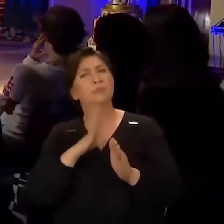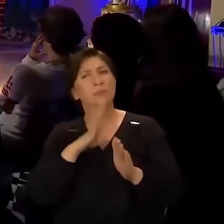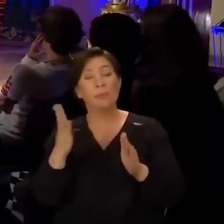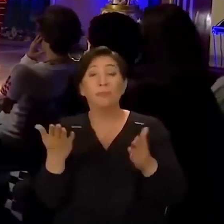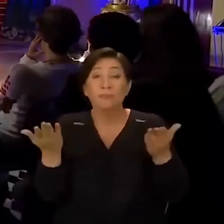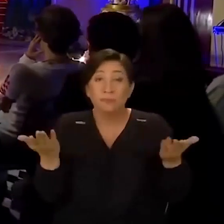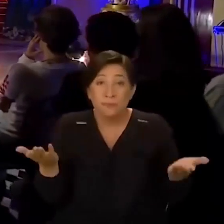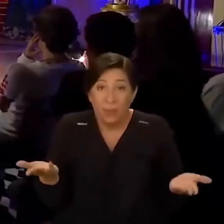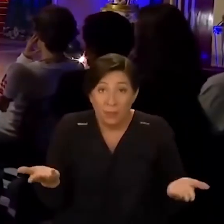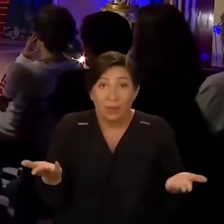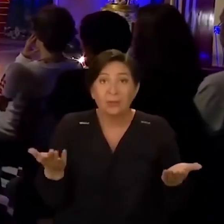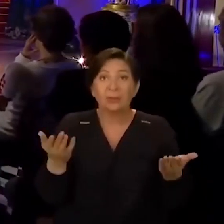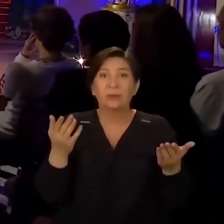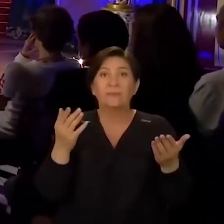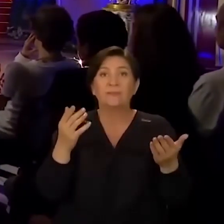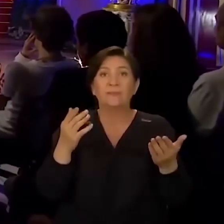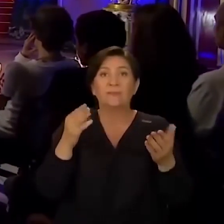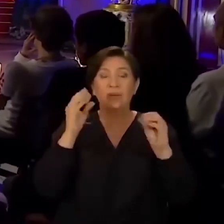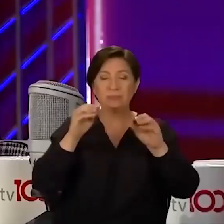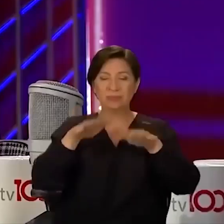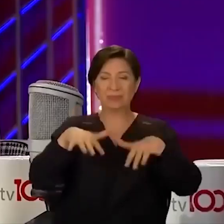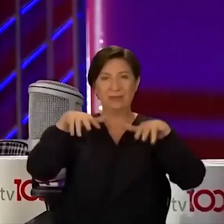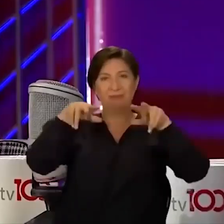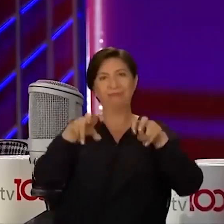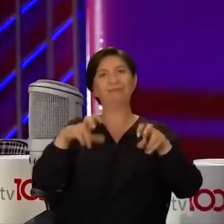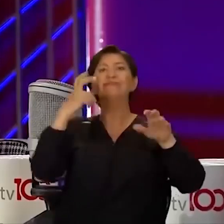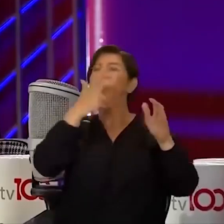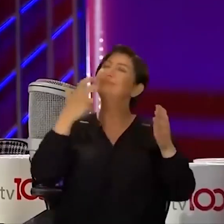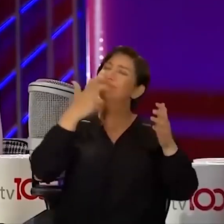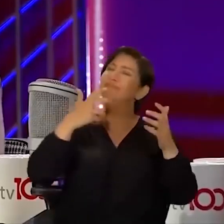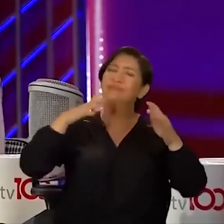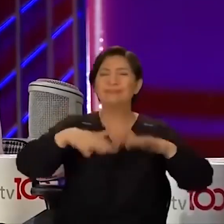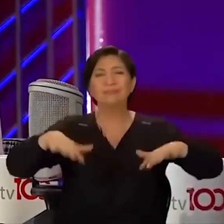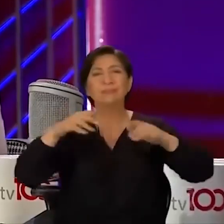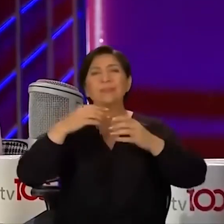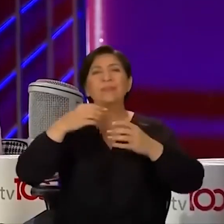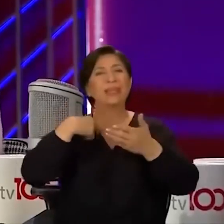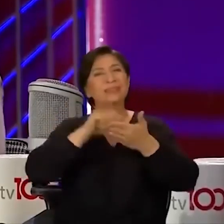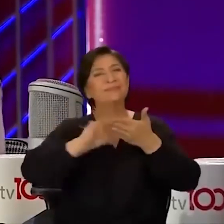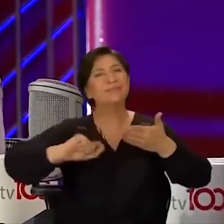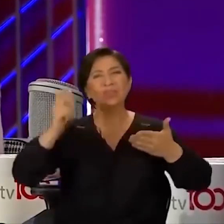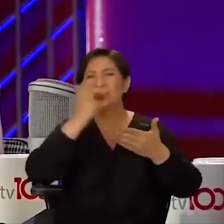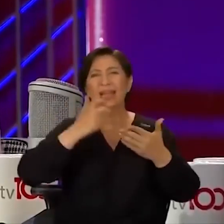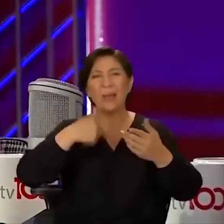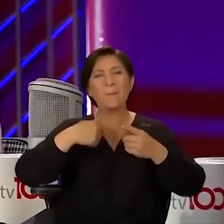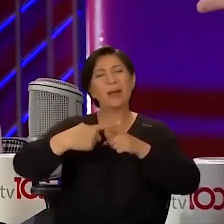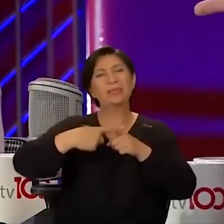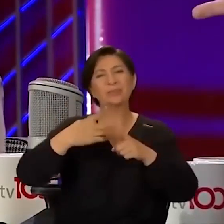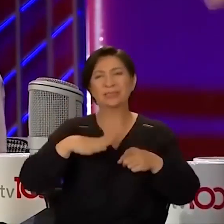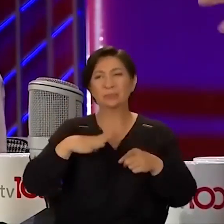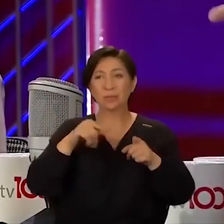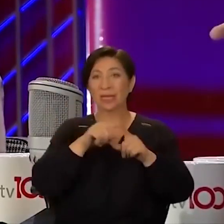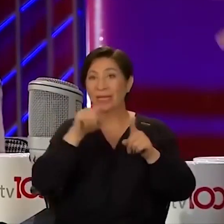falan ama hani hep böyle Tutku sahnede olmak istiyor araları yazdığımı beslediği paylaşmaya ait